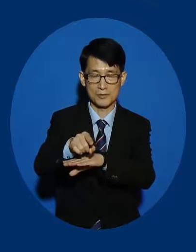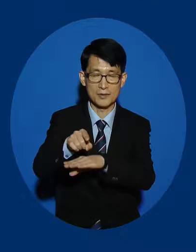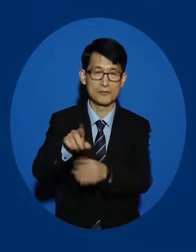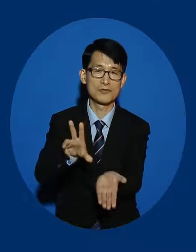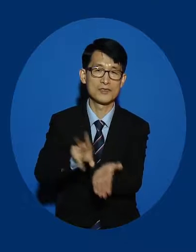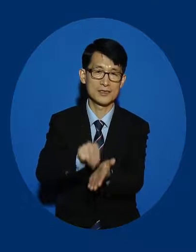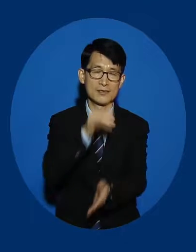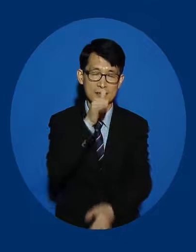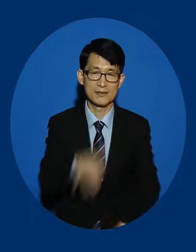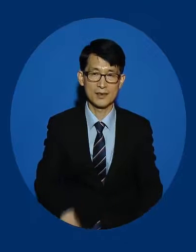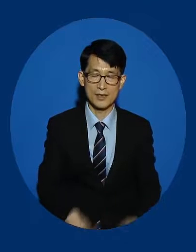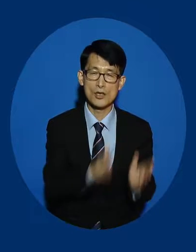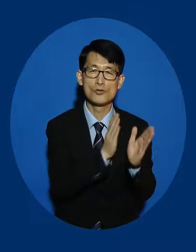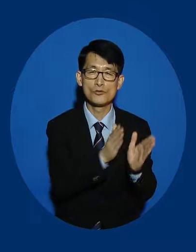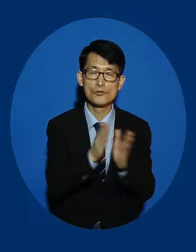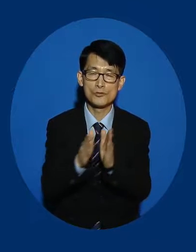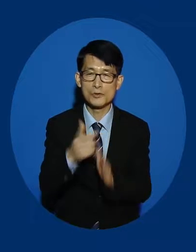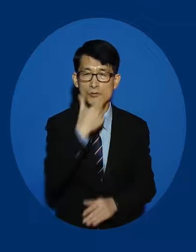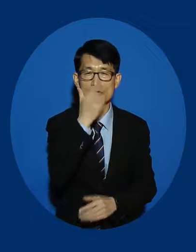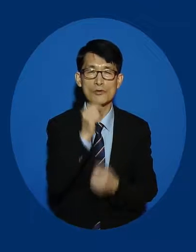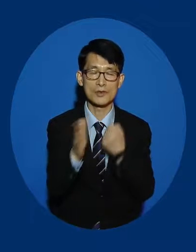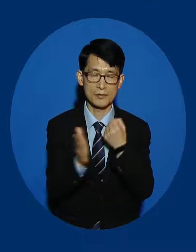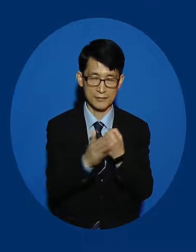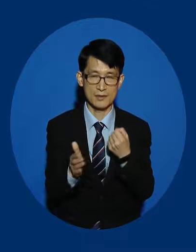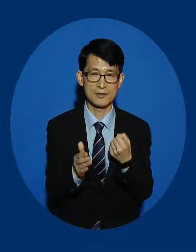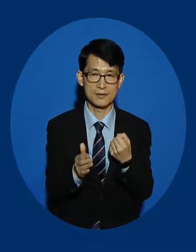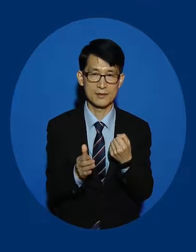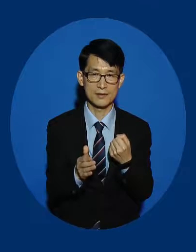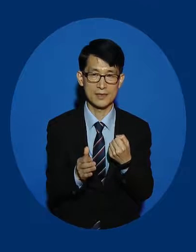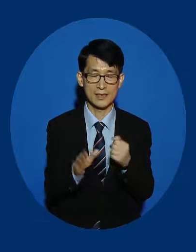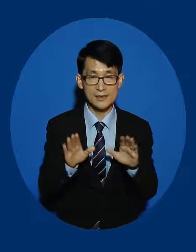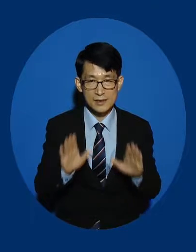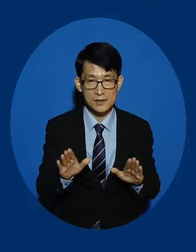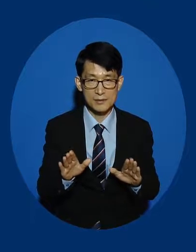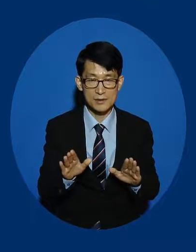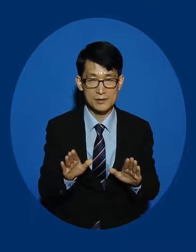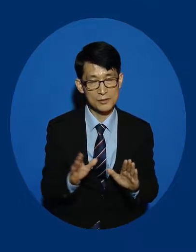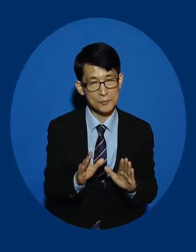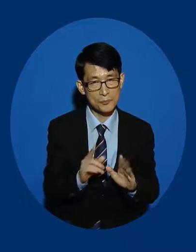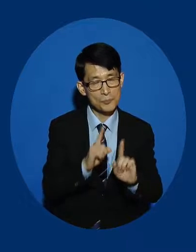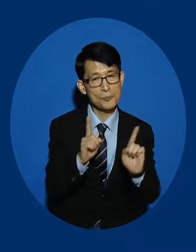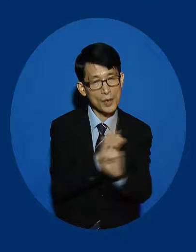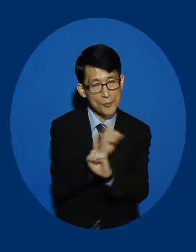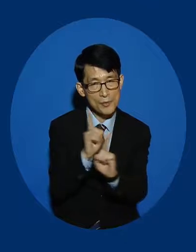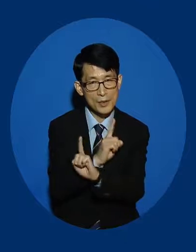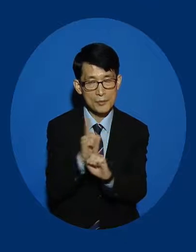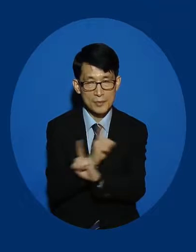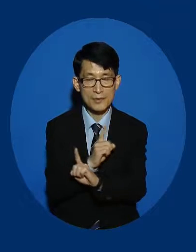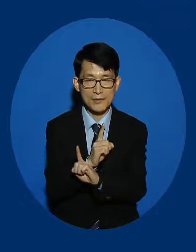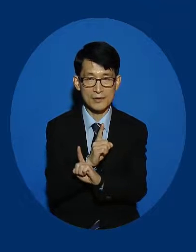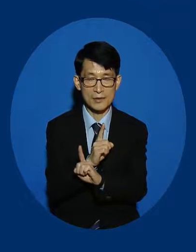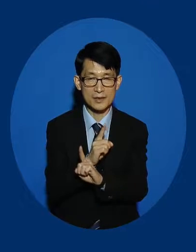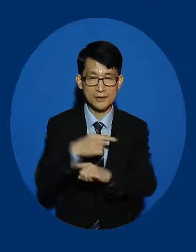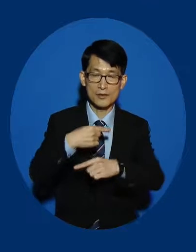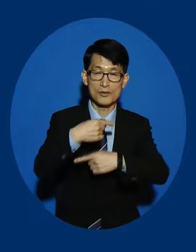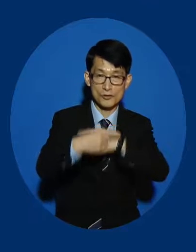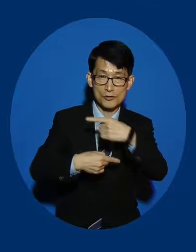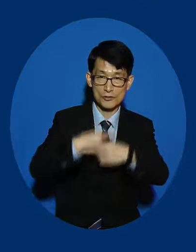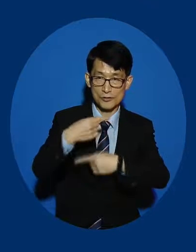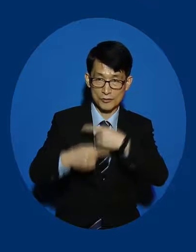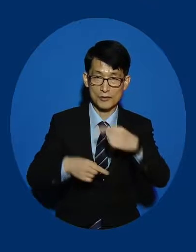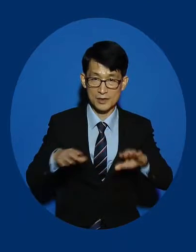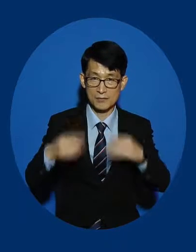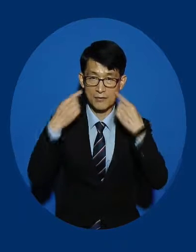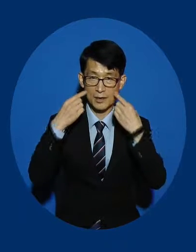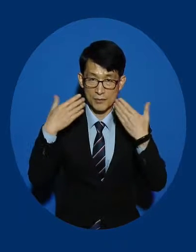그래서 사실 이런 과정을 통해서 지금은 그 굉장히 좋게 나오죠. 오히려 코로나19 때문에